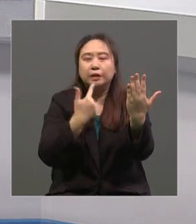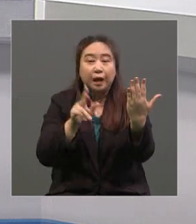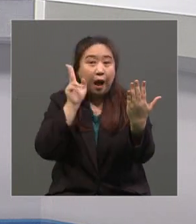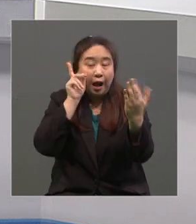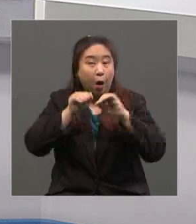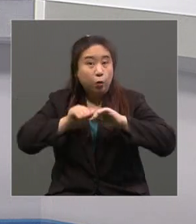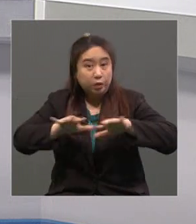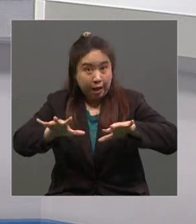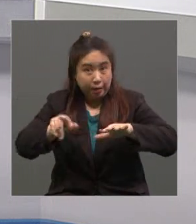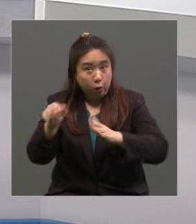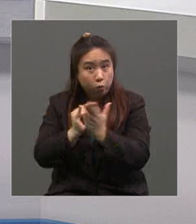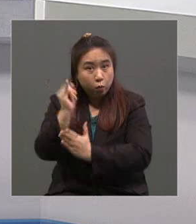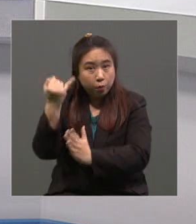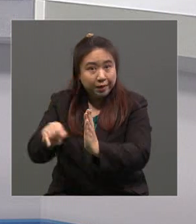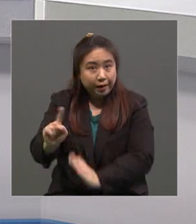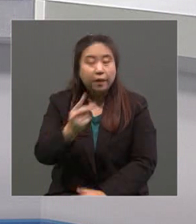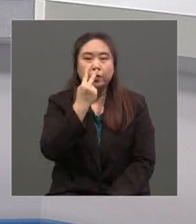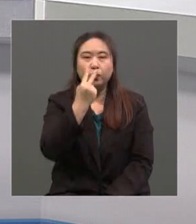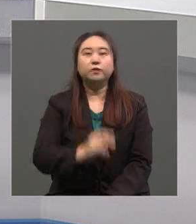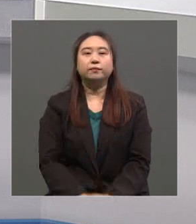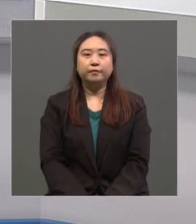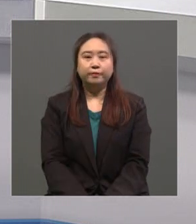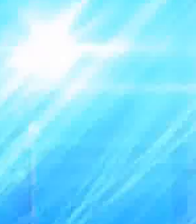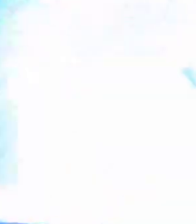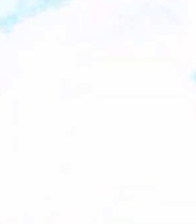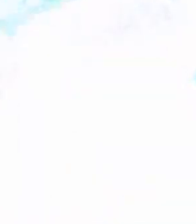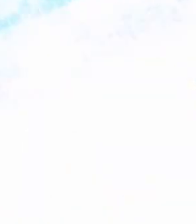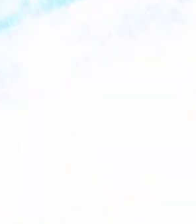เรื่องนี้ไปเช็คก่อนนะครับว่าถั่วหรือมั่วนิ่มครับ